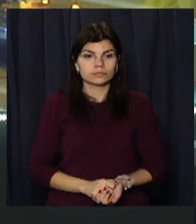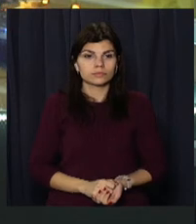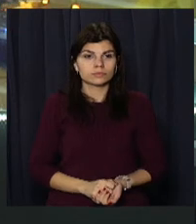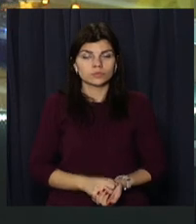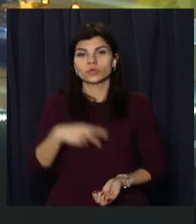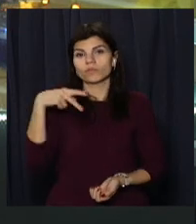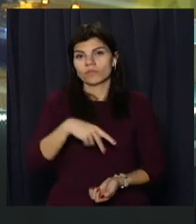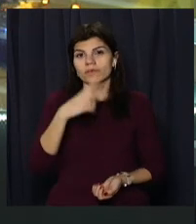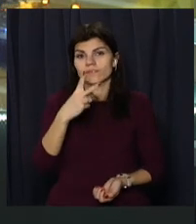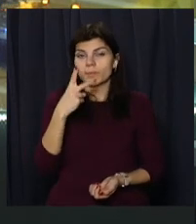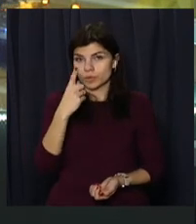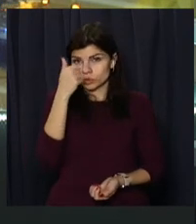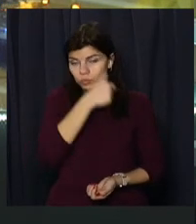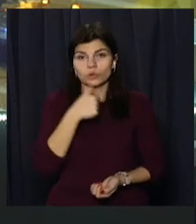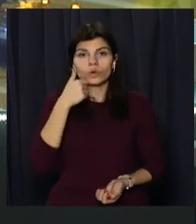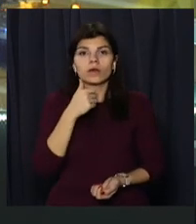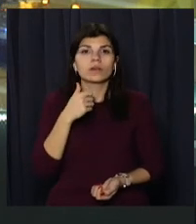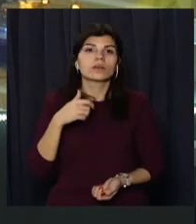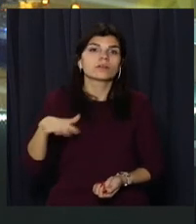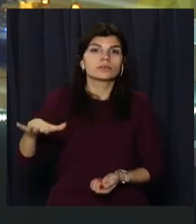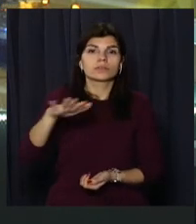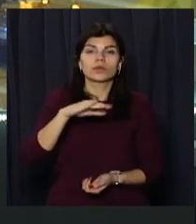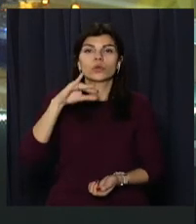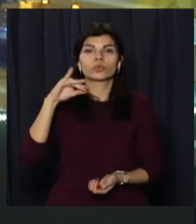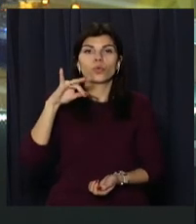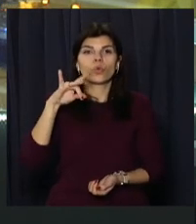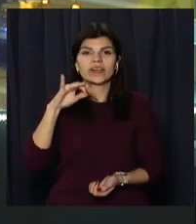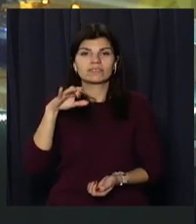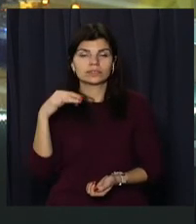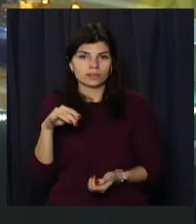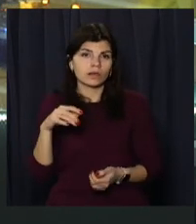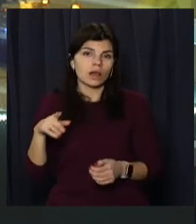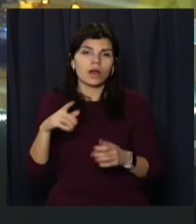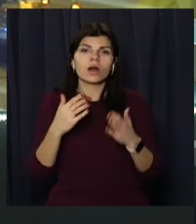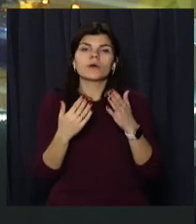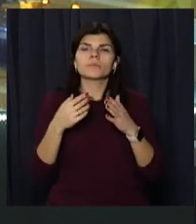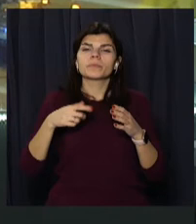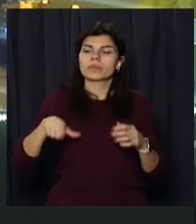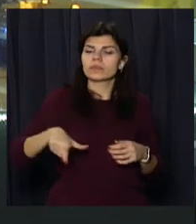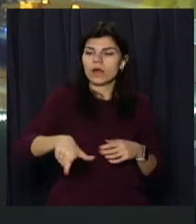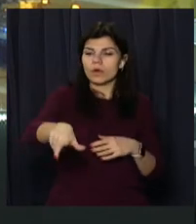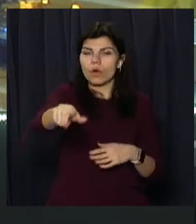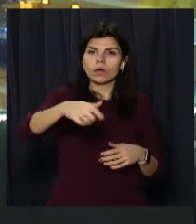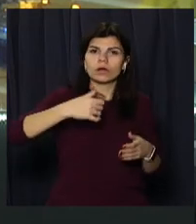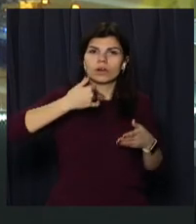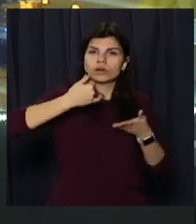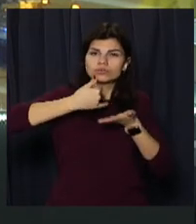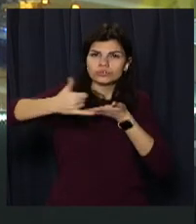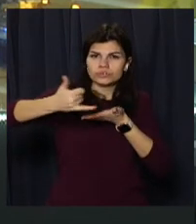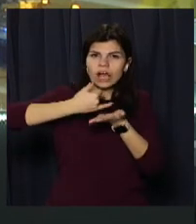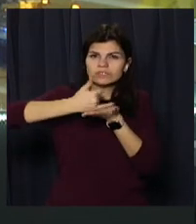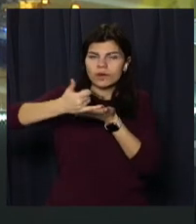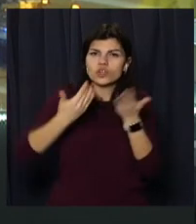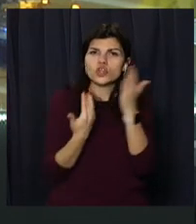У 2021 році в Юр'ївській громаді оновили 18 кілометрів автошляхів, зокрема із новим покриттям